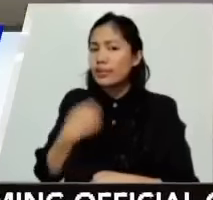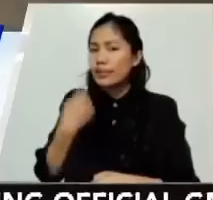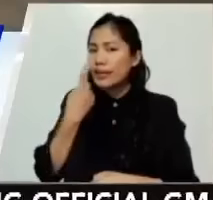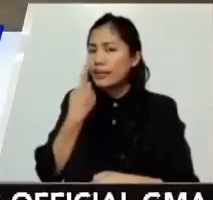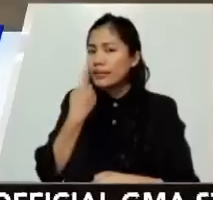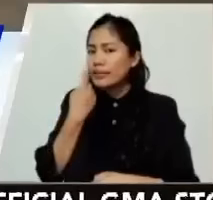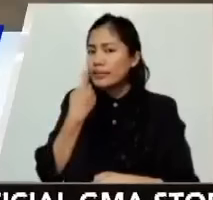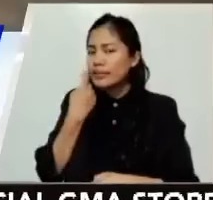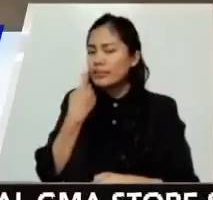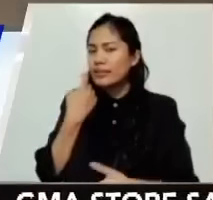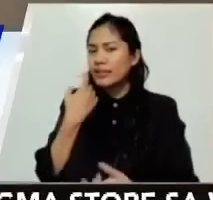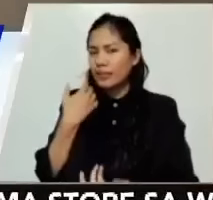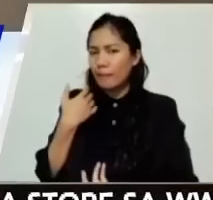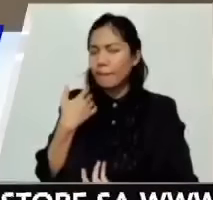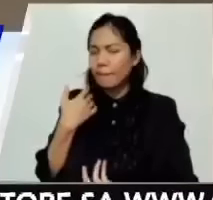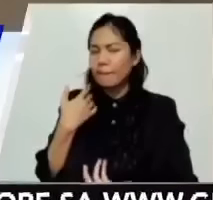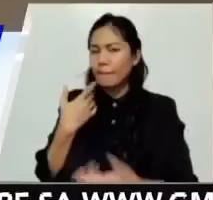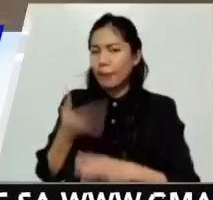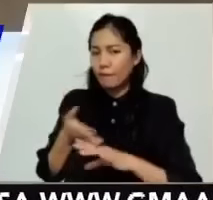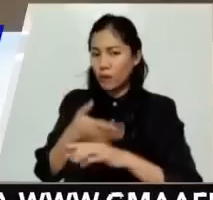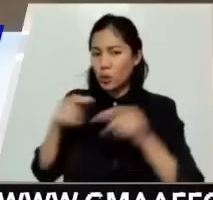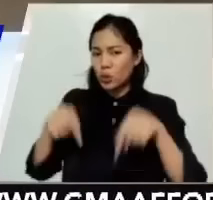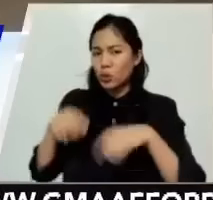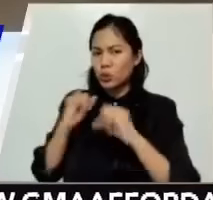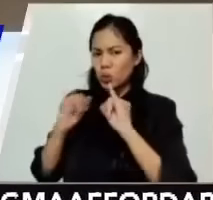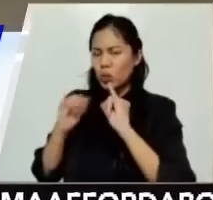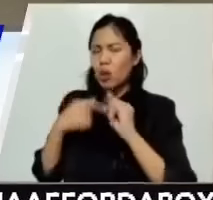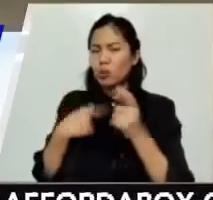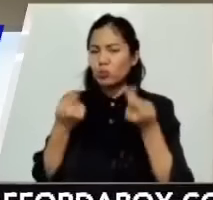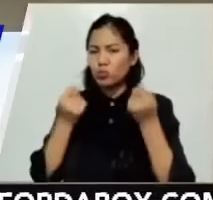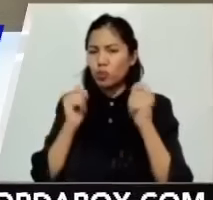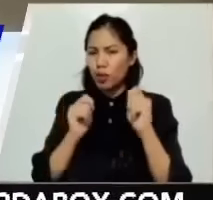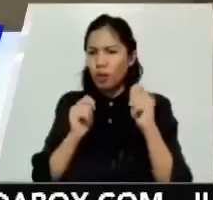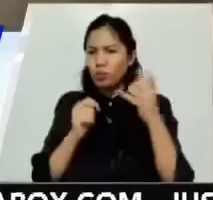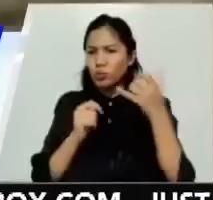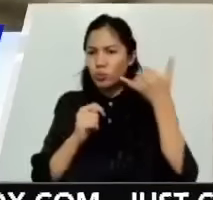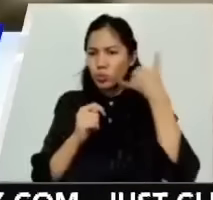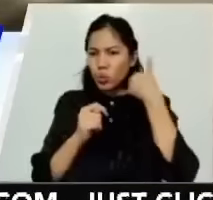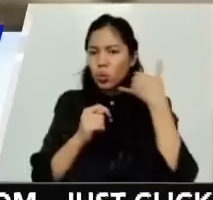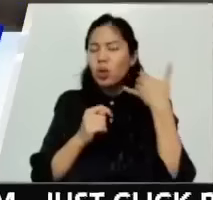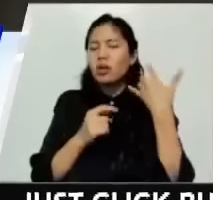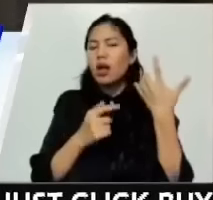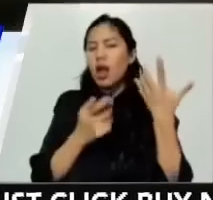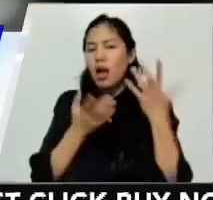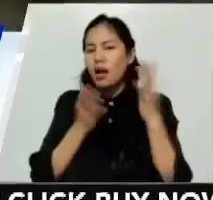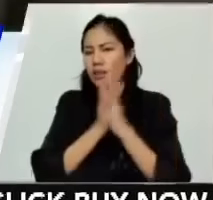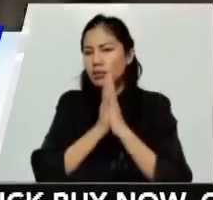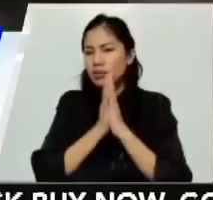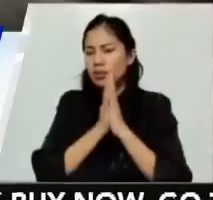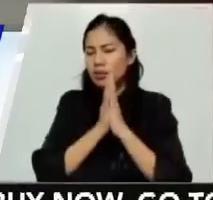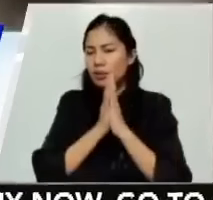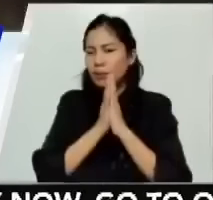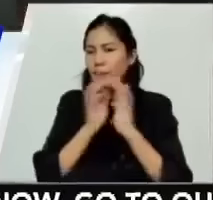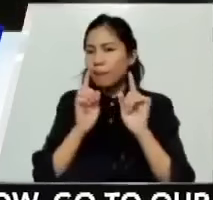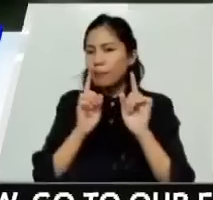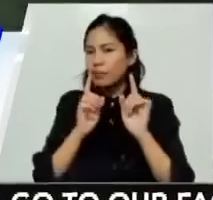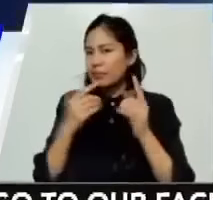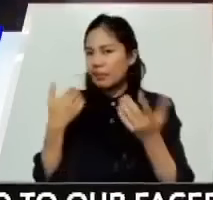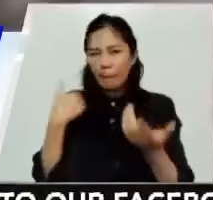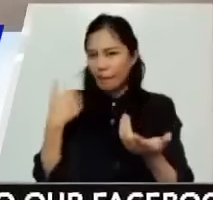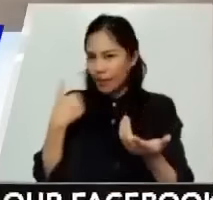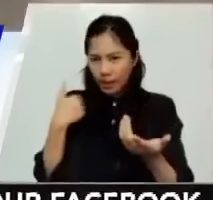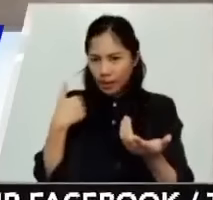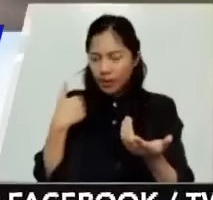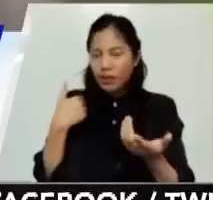the concerned region at mukhang hindi pa nila namo-monitor 'yon pero they are on it, no.